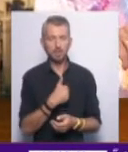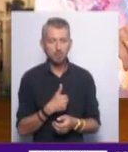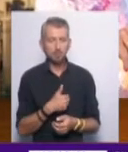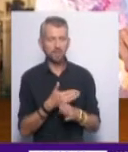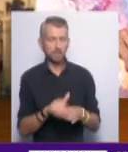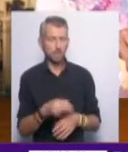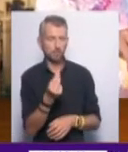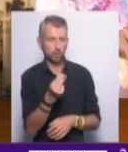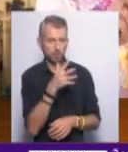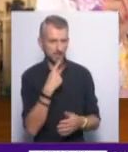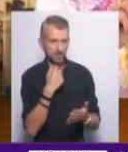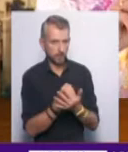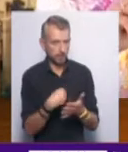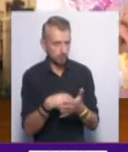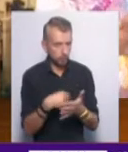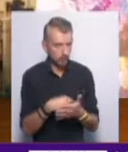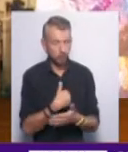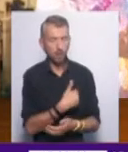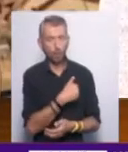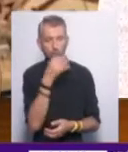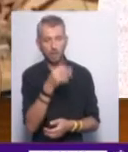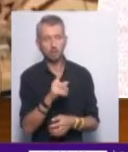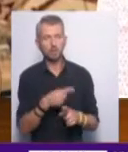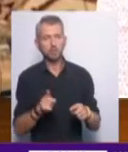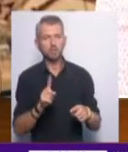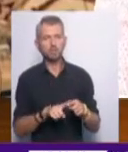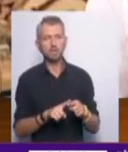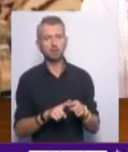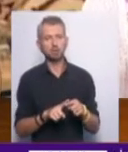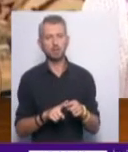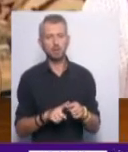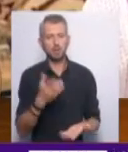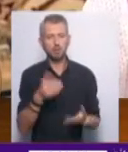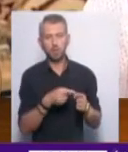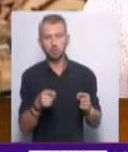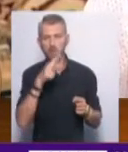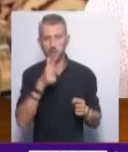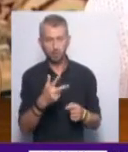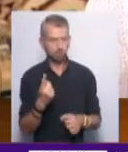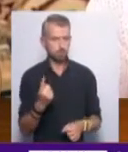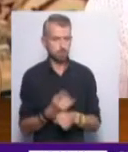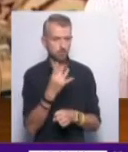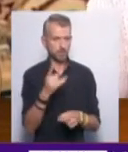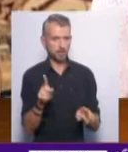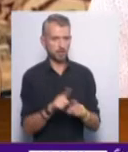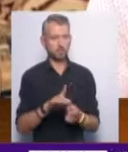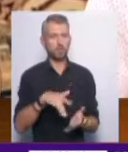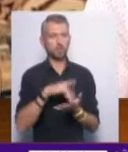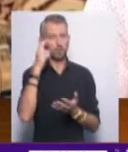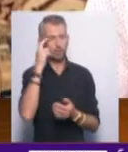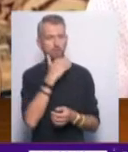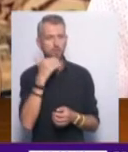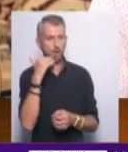виділяємо гроші. Я хочу сказати, що це, ну, мабуть, от за 3 роки вперше так по місту Києву багато